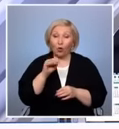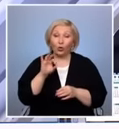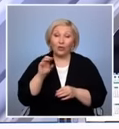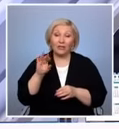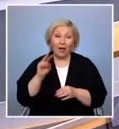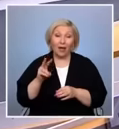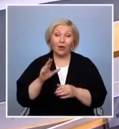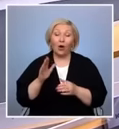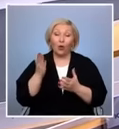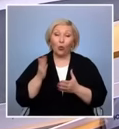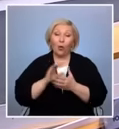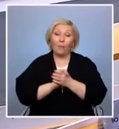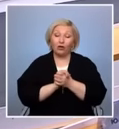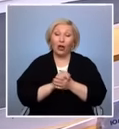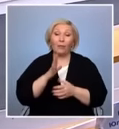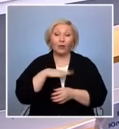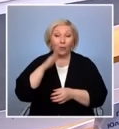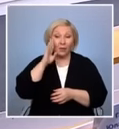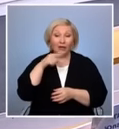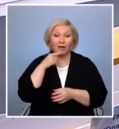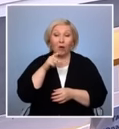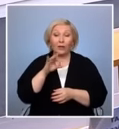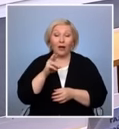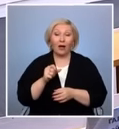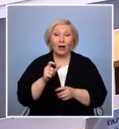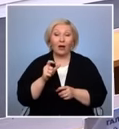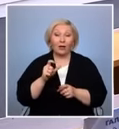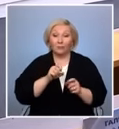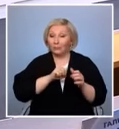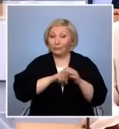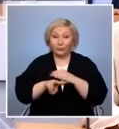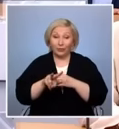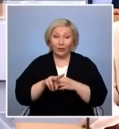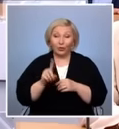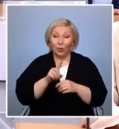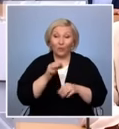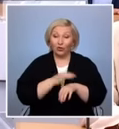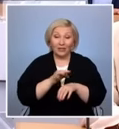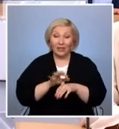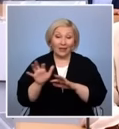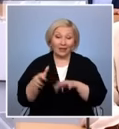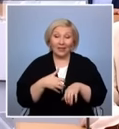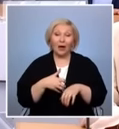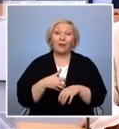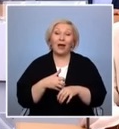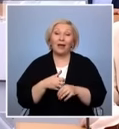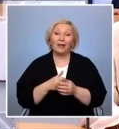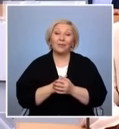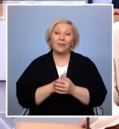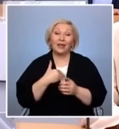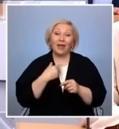количество информационных атак идет на Башкортостан. И на меня, как его руководителя, на той